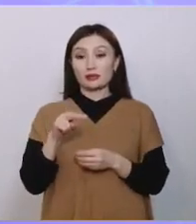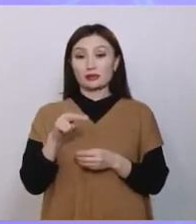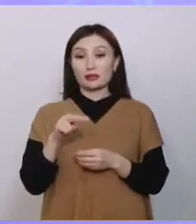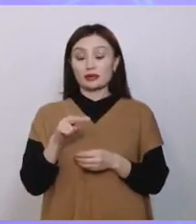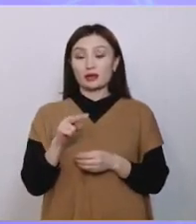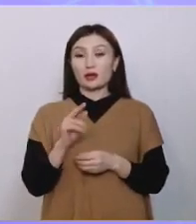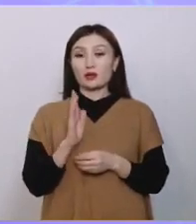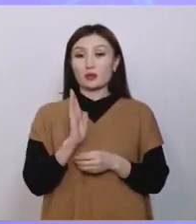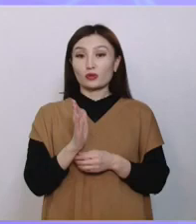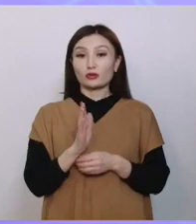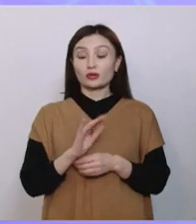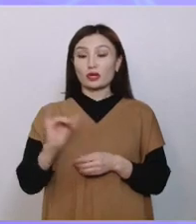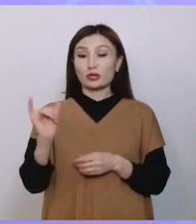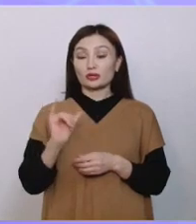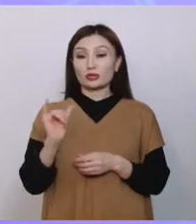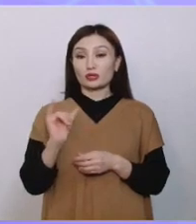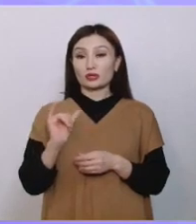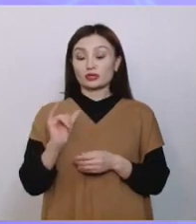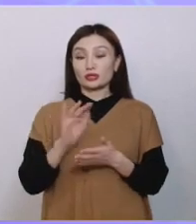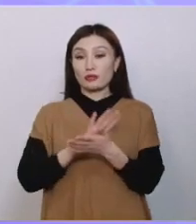болы тұрған ишенбелікке чақыру.